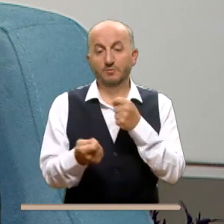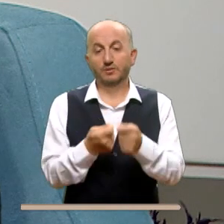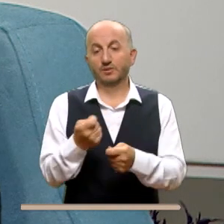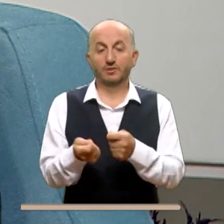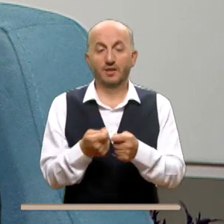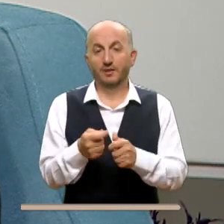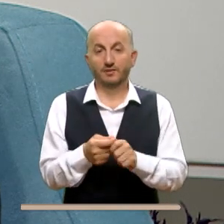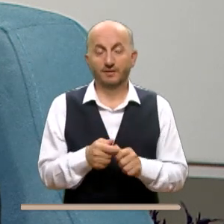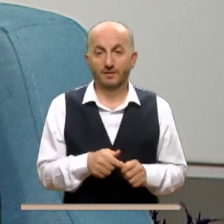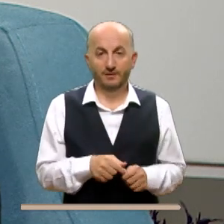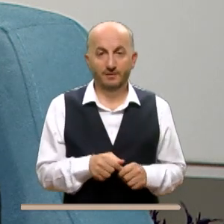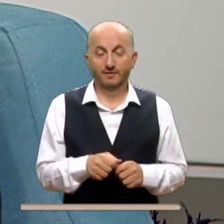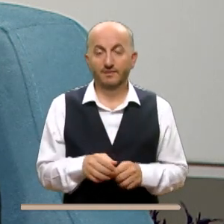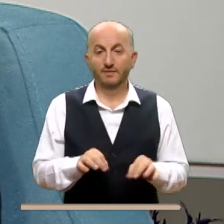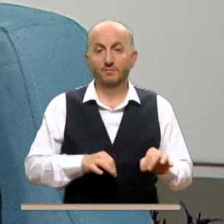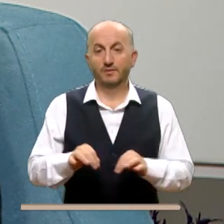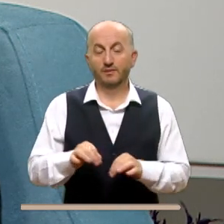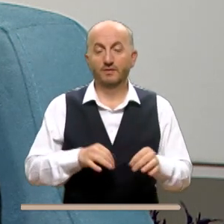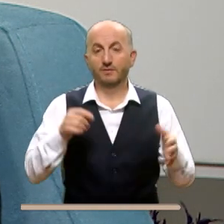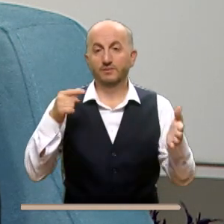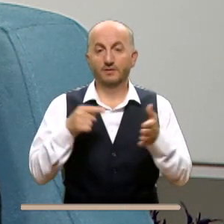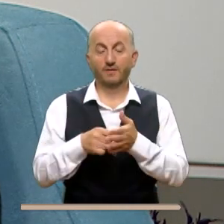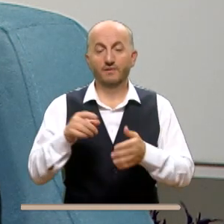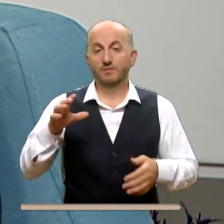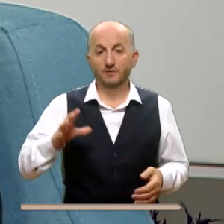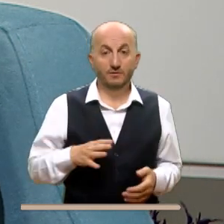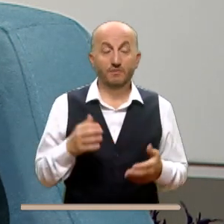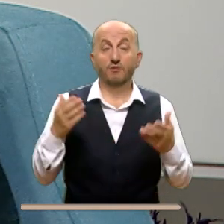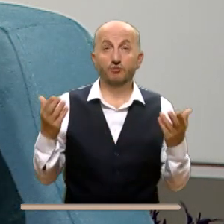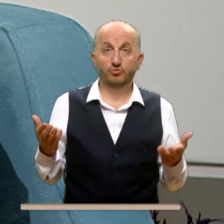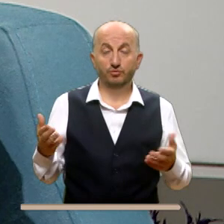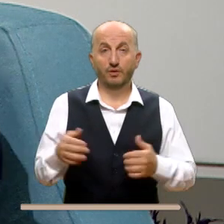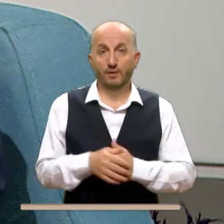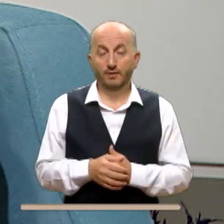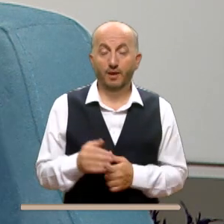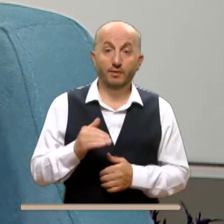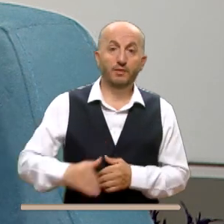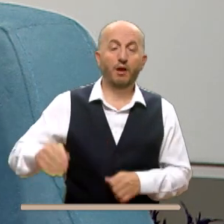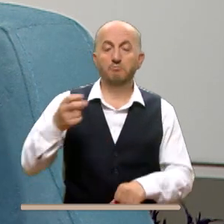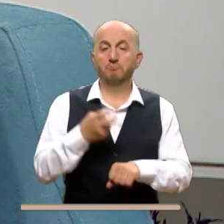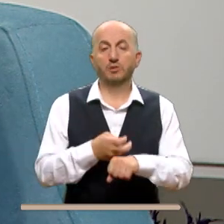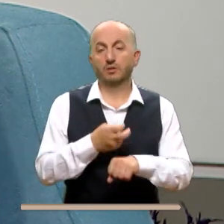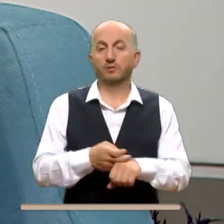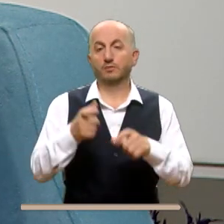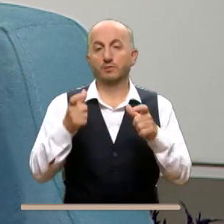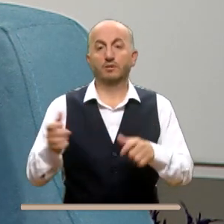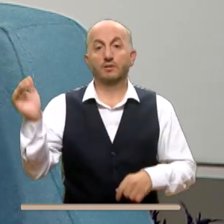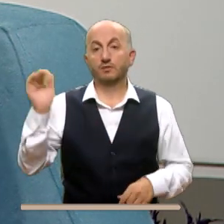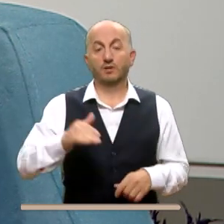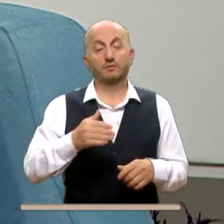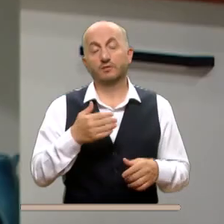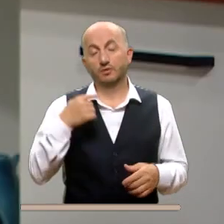planlarımız, hedeflerimiz var. İnşallah daha başarılı yönlere doğru gelecektir diye